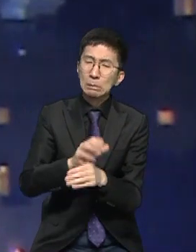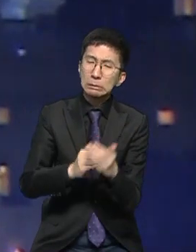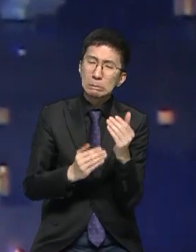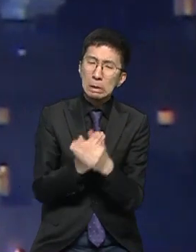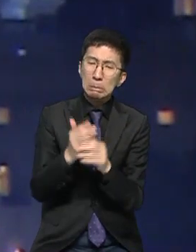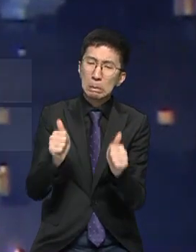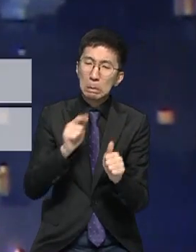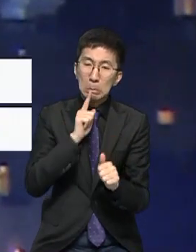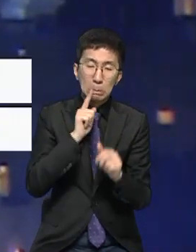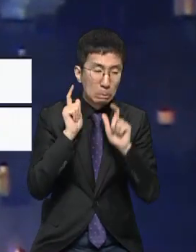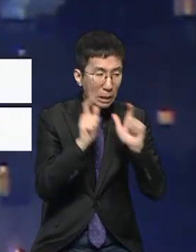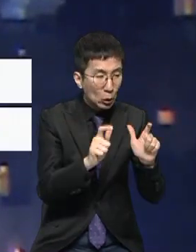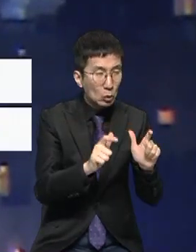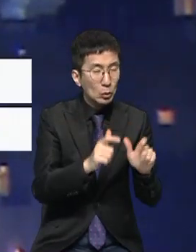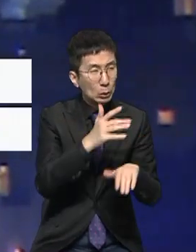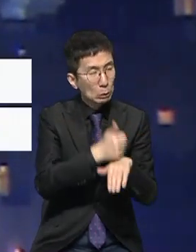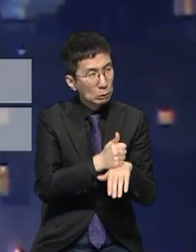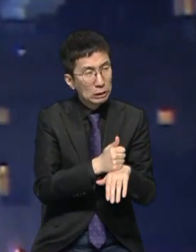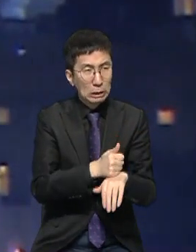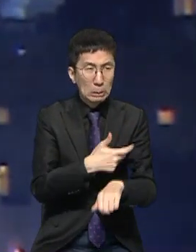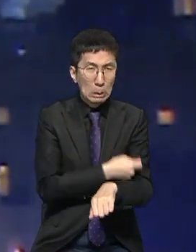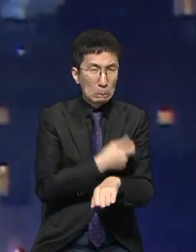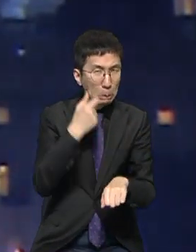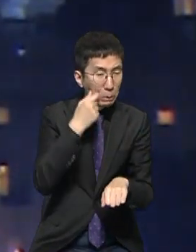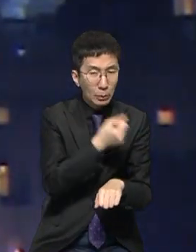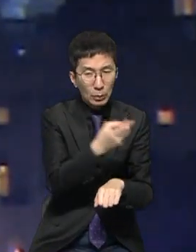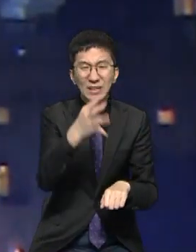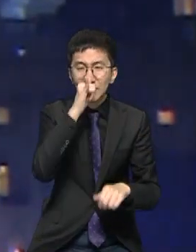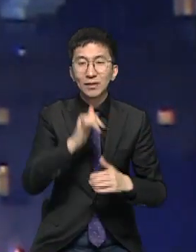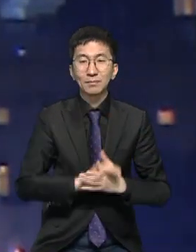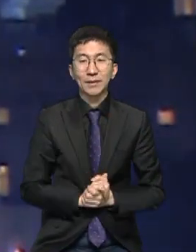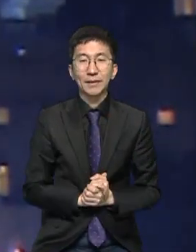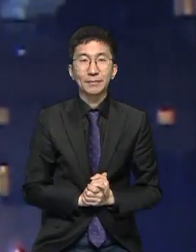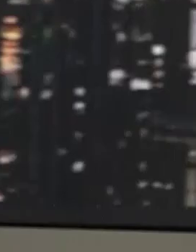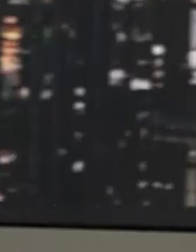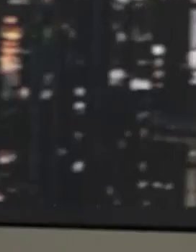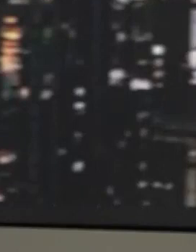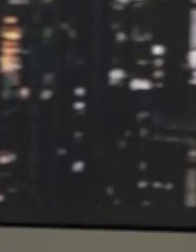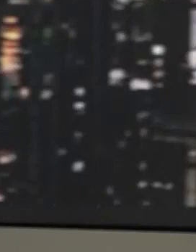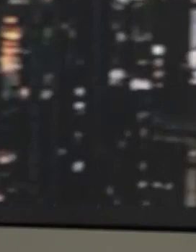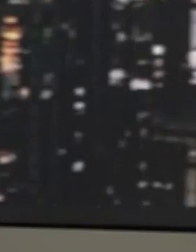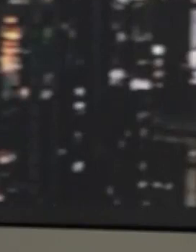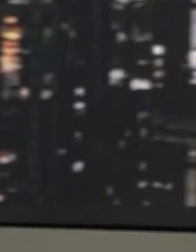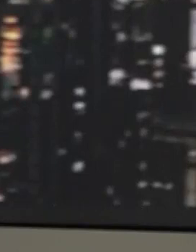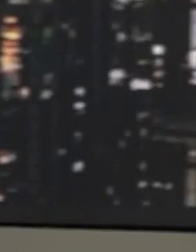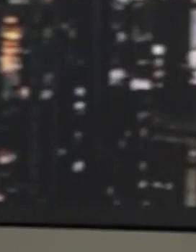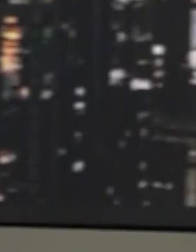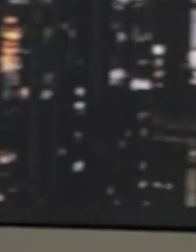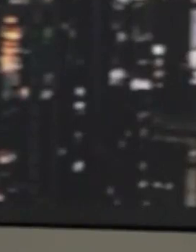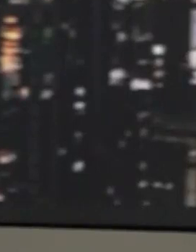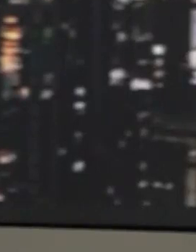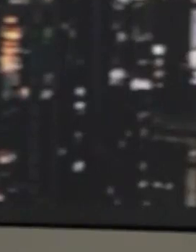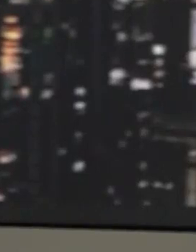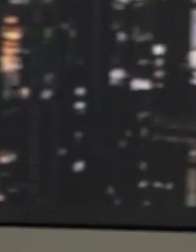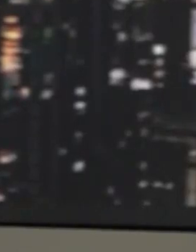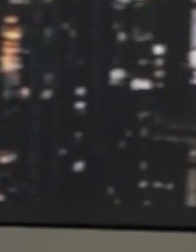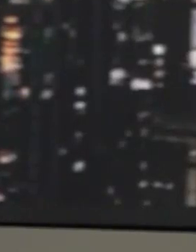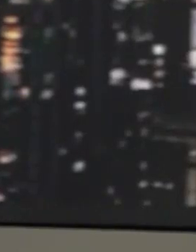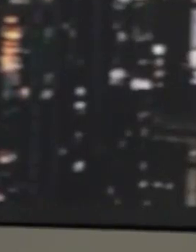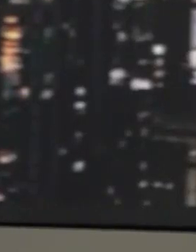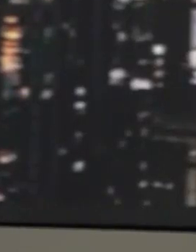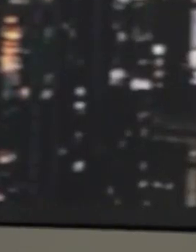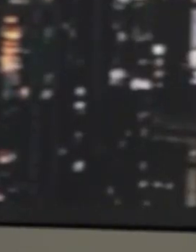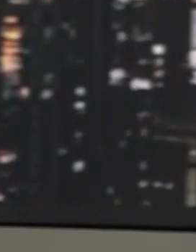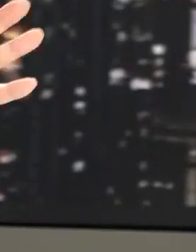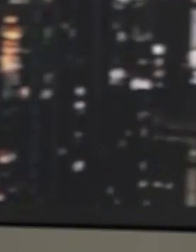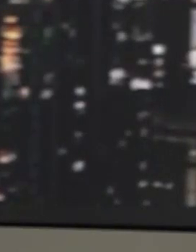결정이 뒤집어지기도 했습니다. 지금까지 워싱턴에서 전해드렸습니다. 네, 안녕하십니까. 김현우입니다. 더 많은 뉴스와 라이브 이벤트를